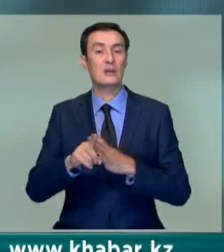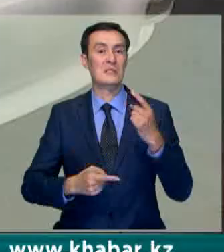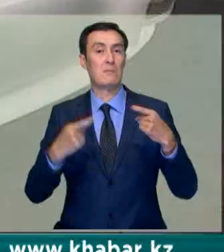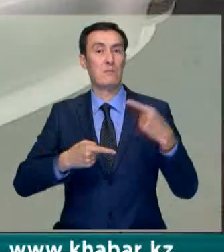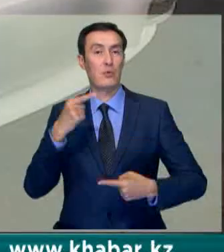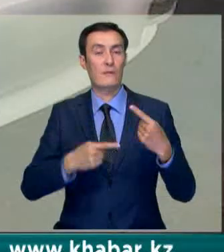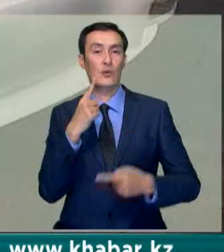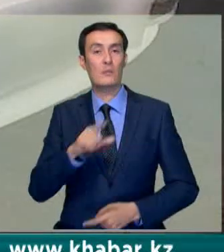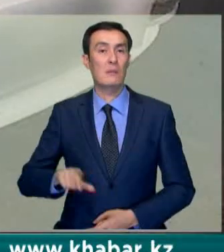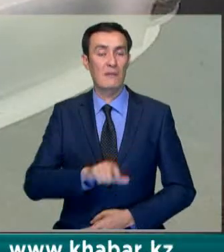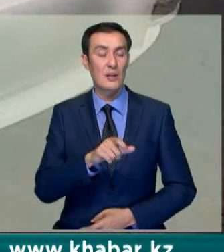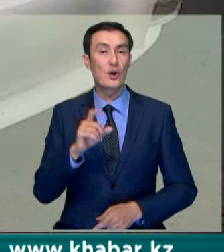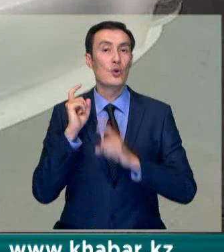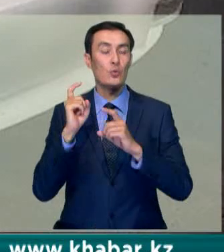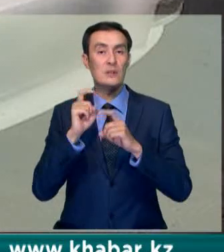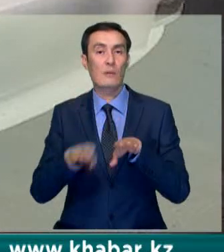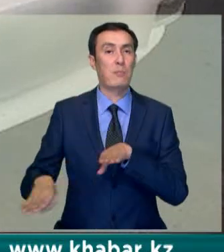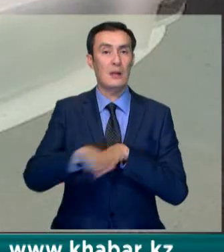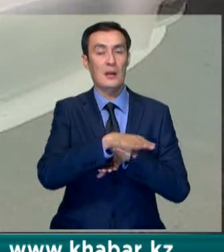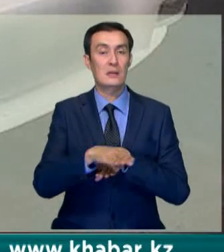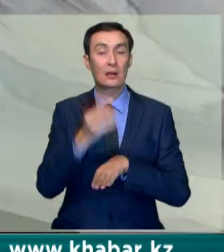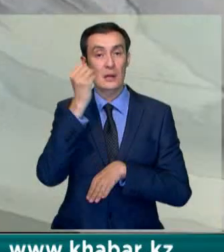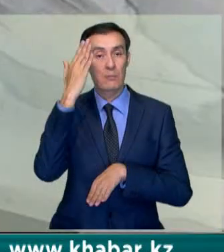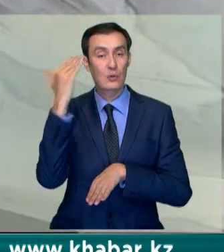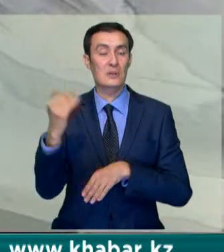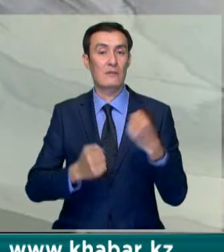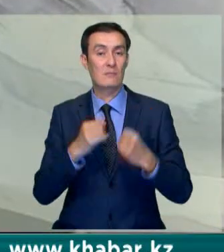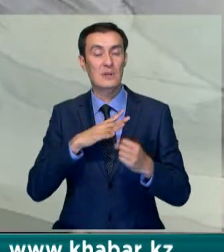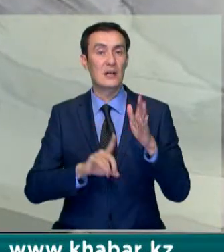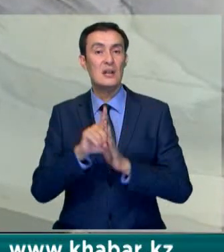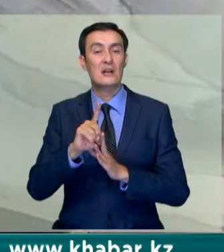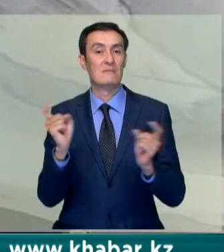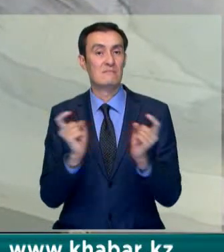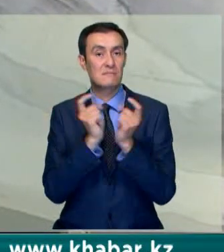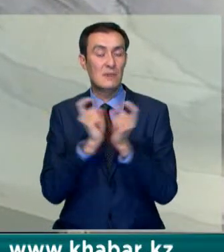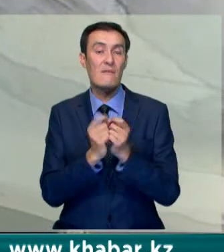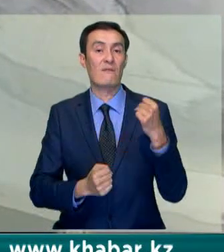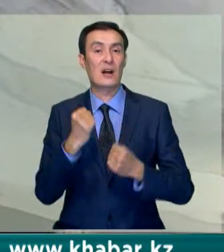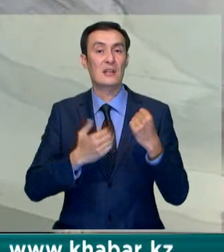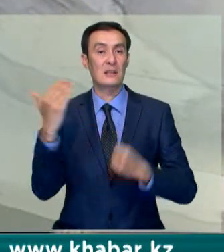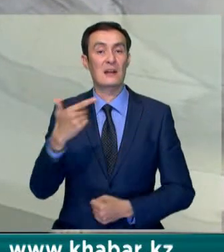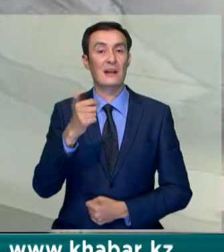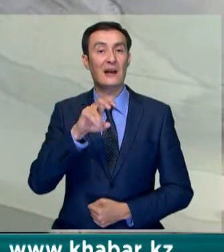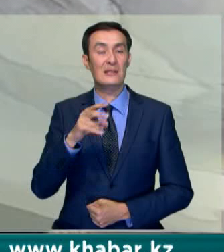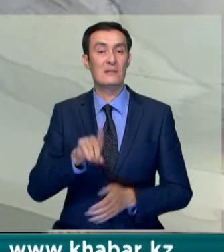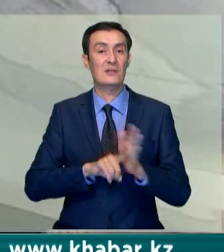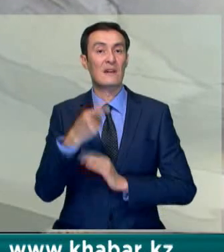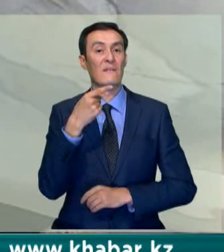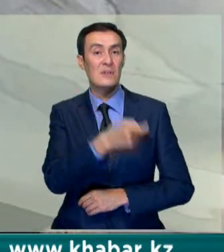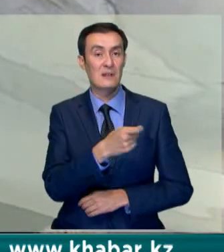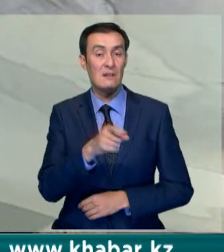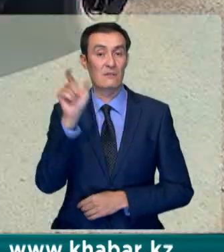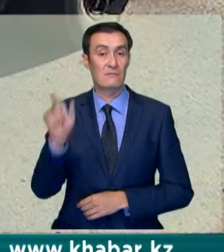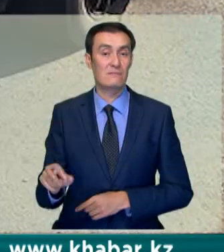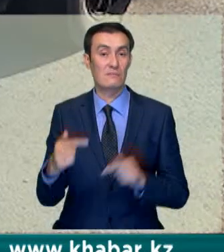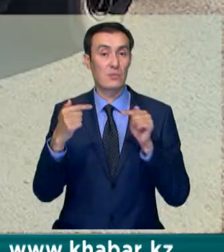двигались в одном направлении, грузовик подрезал японский седан. Автомобилисты вступили в перепалку. Водитель «Газели» выстрелил из пистолета в